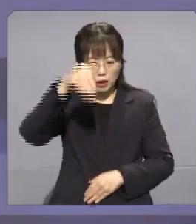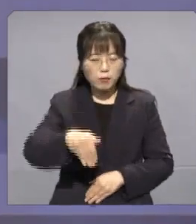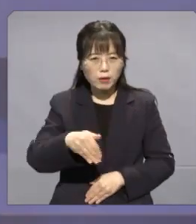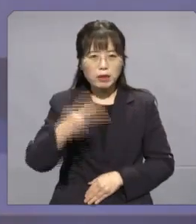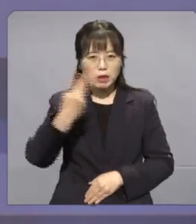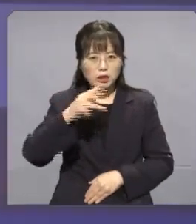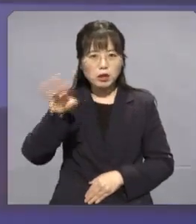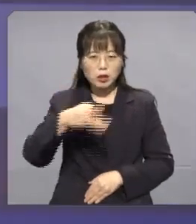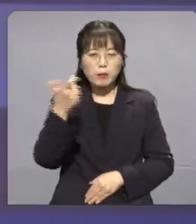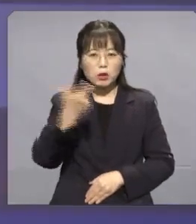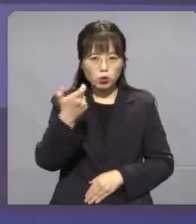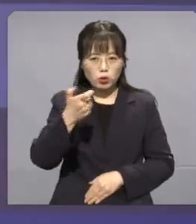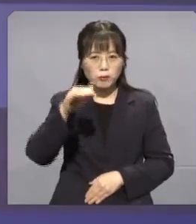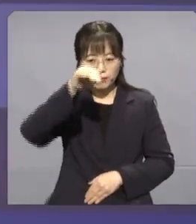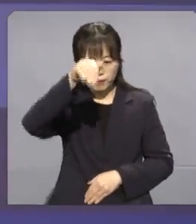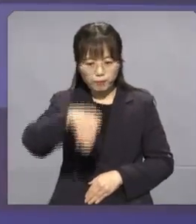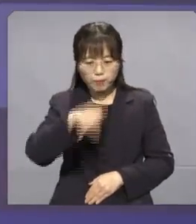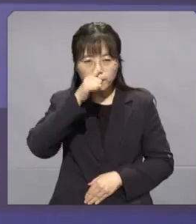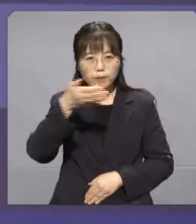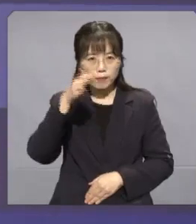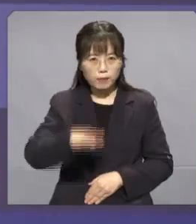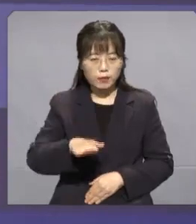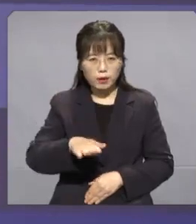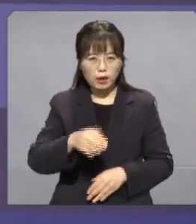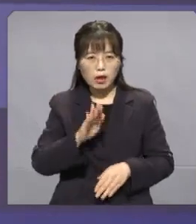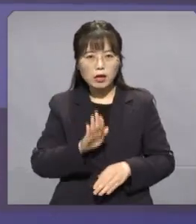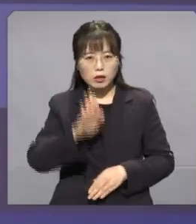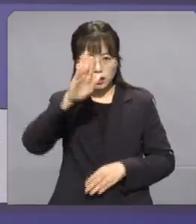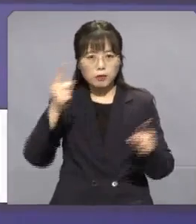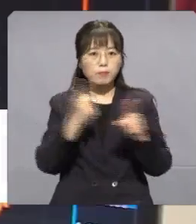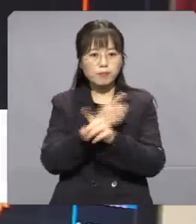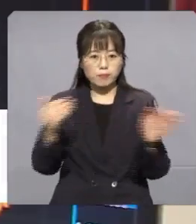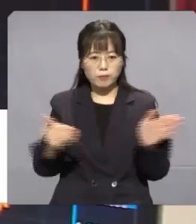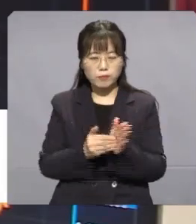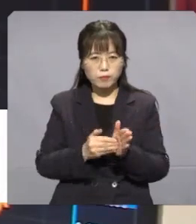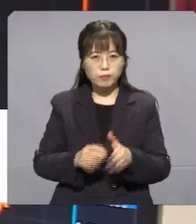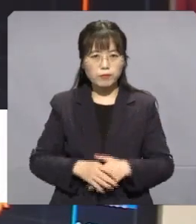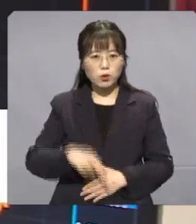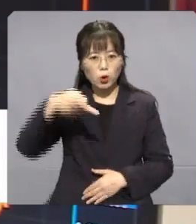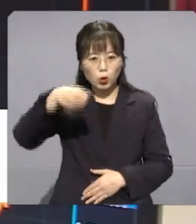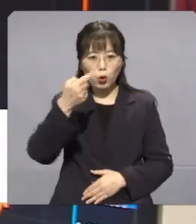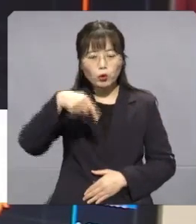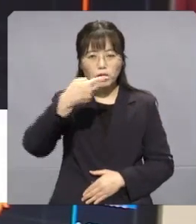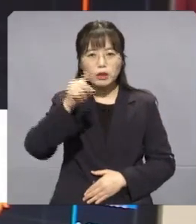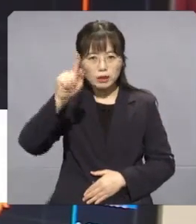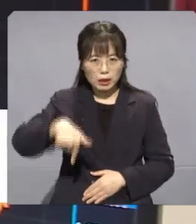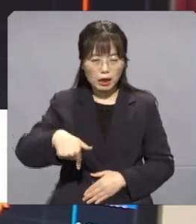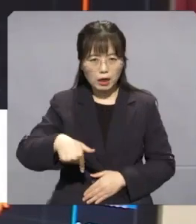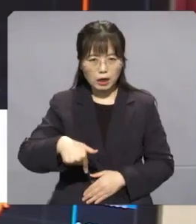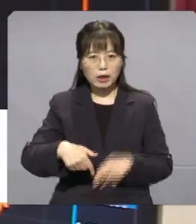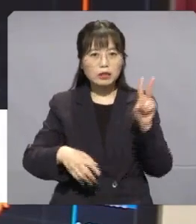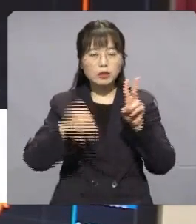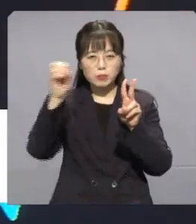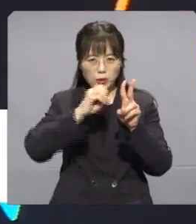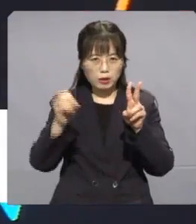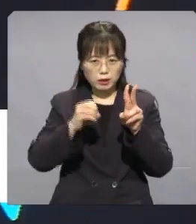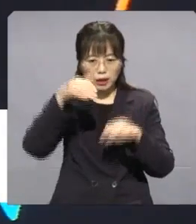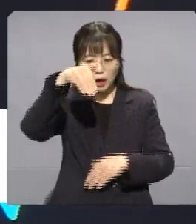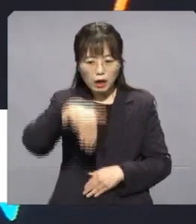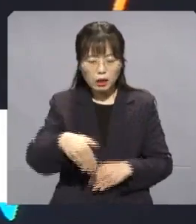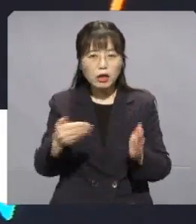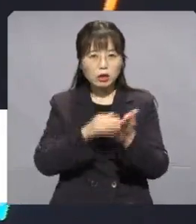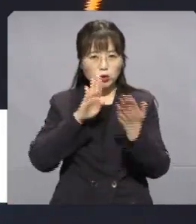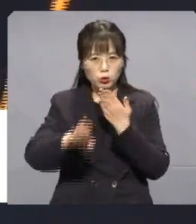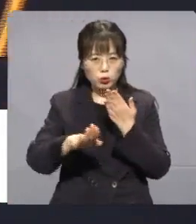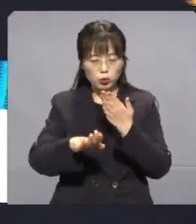키우며 2360선까지 떨어졌는데 상승 전환한 겁니다 코스닥 시장도 장중 2%대 하락한